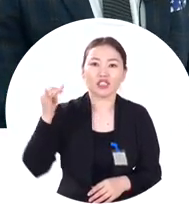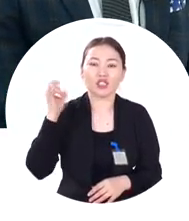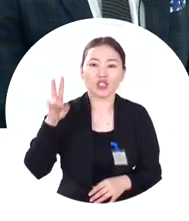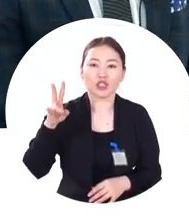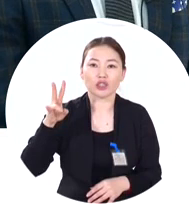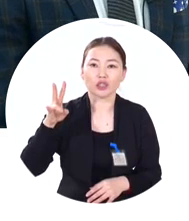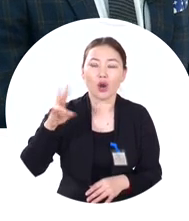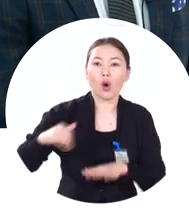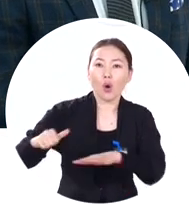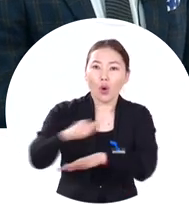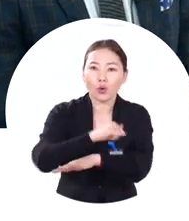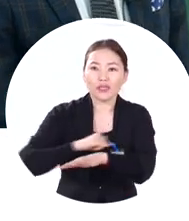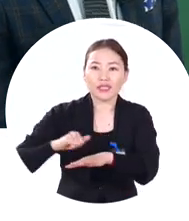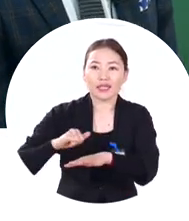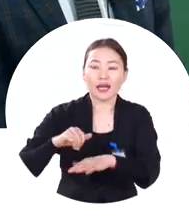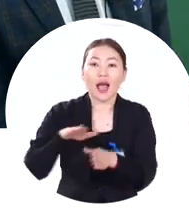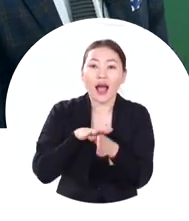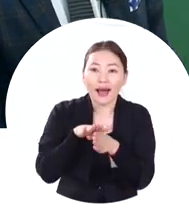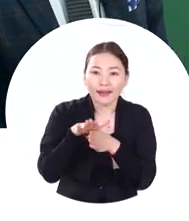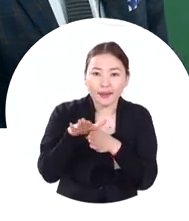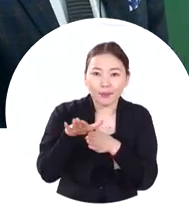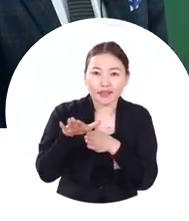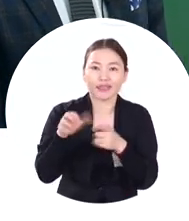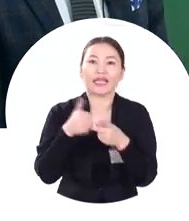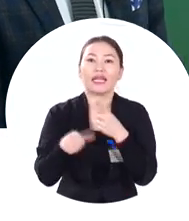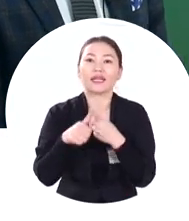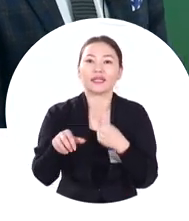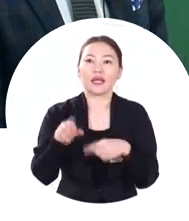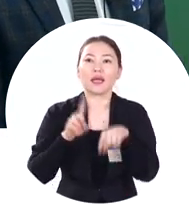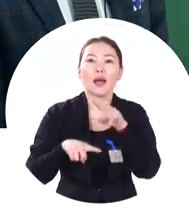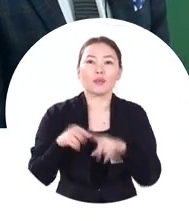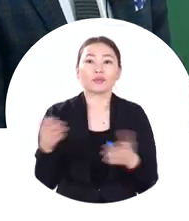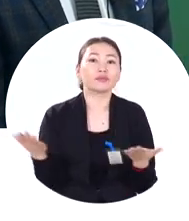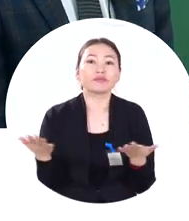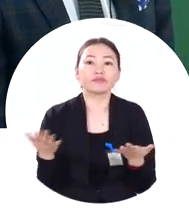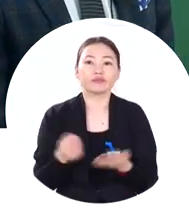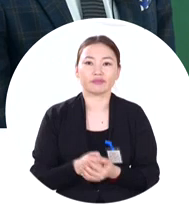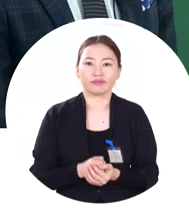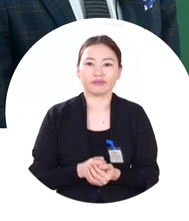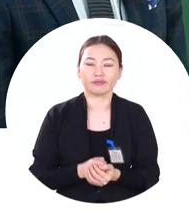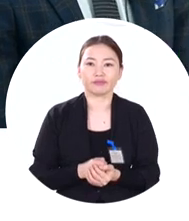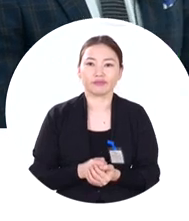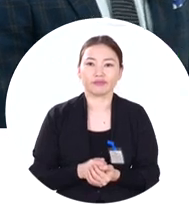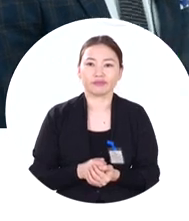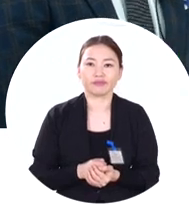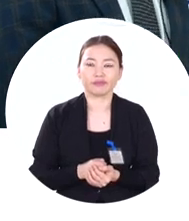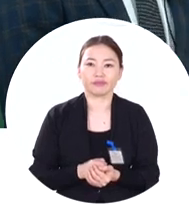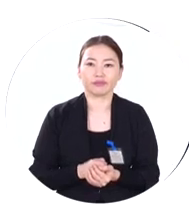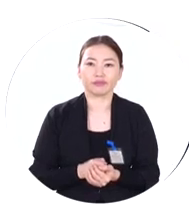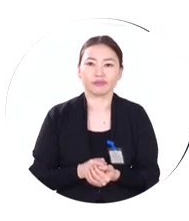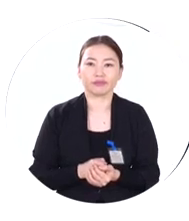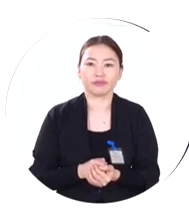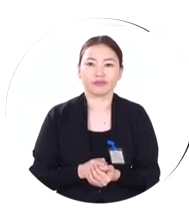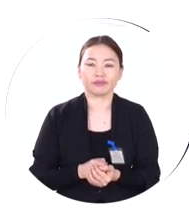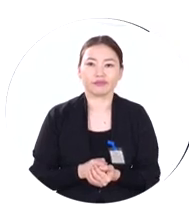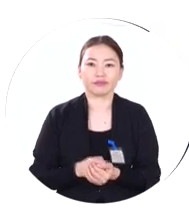за чин гүрэн гэх мэтлэнгээр нэрлэдэг те. За яг энэ хүү нэрний маань албан ёсны нэр нь юу вэ? За бичлэгтэйгээ танилцъя.